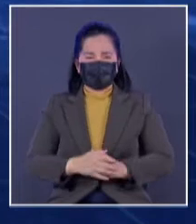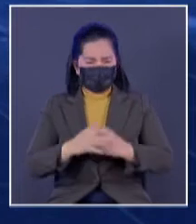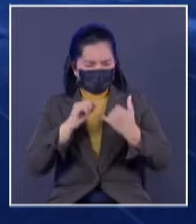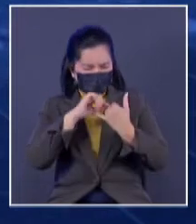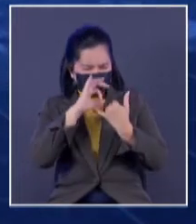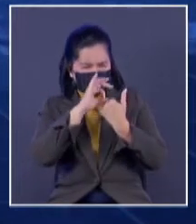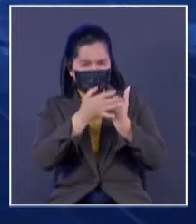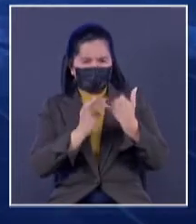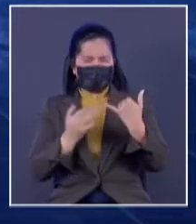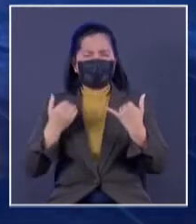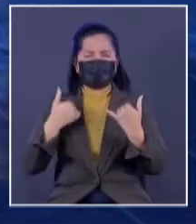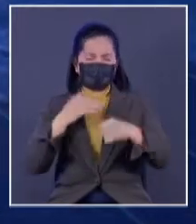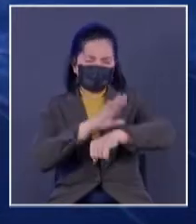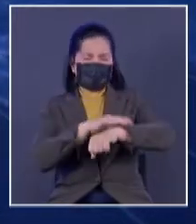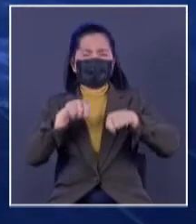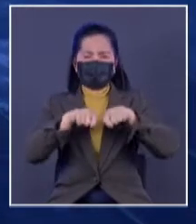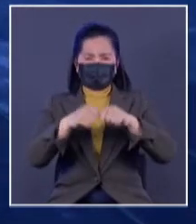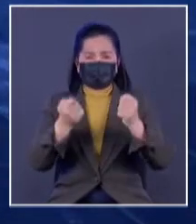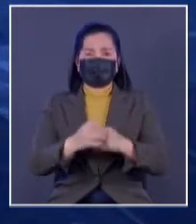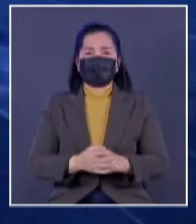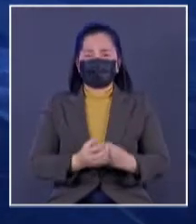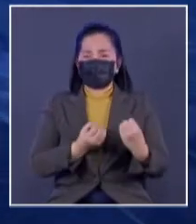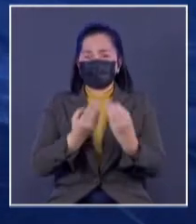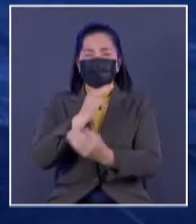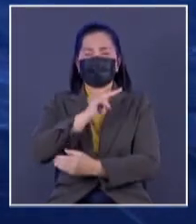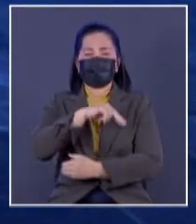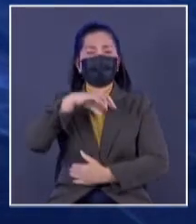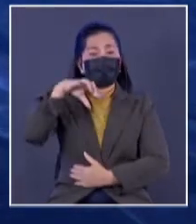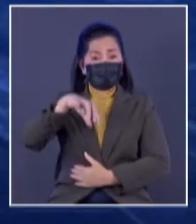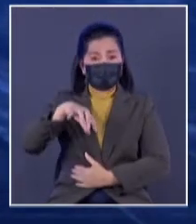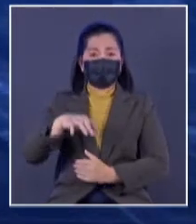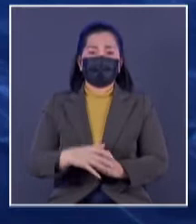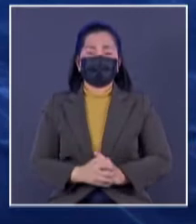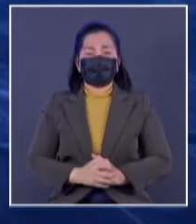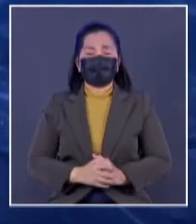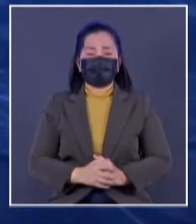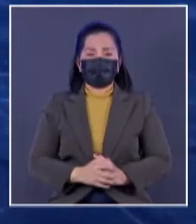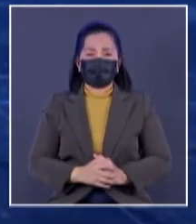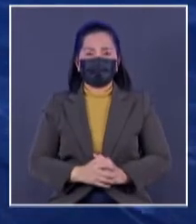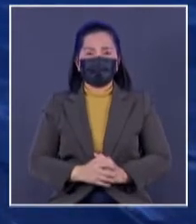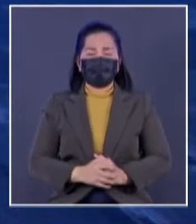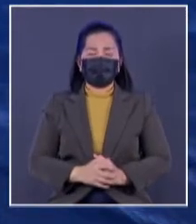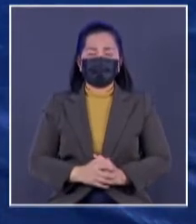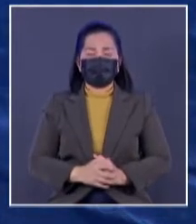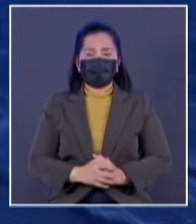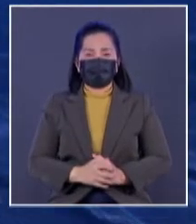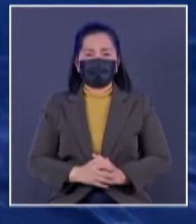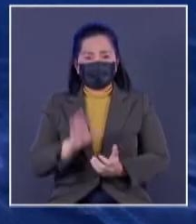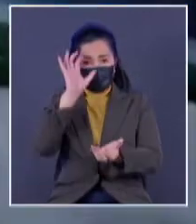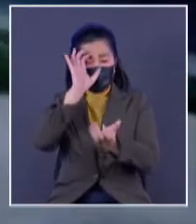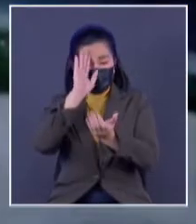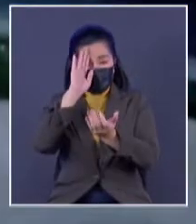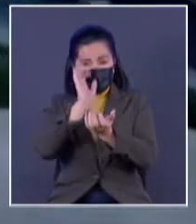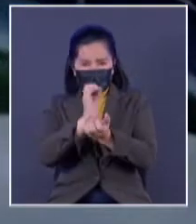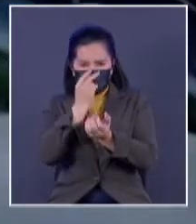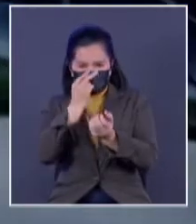าแขนหักนะครับเจ้าหน้าที่นำตัวส่งโรงพยาบาลวัดยานสังวรารามครับต่อมาตำรวจก็ไปตรวจสอบประวั